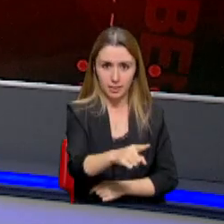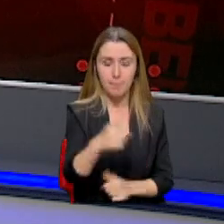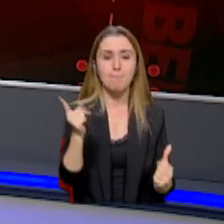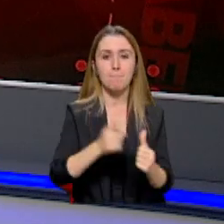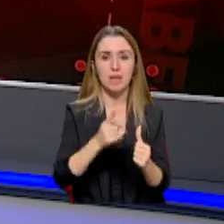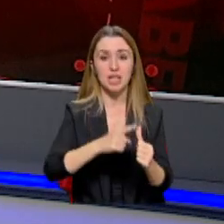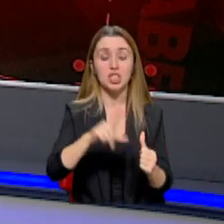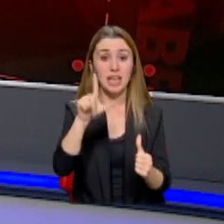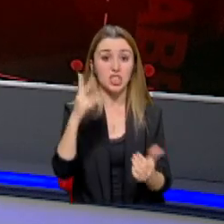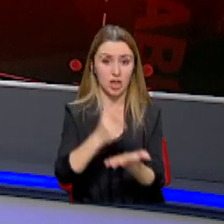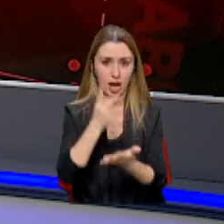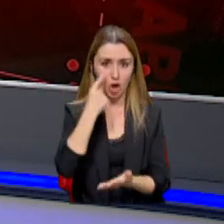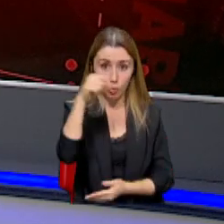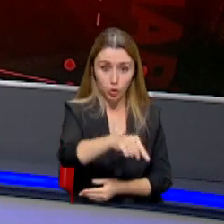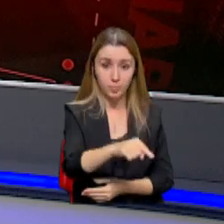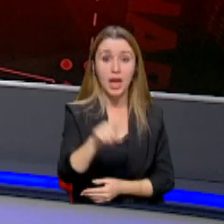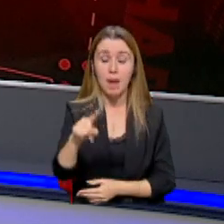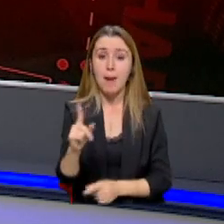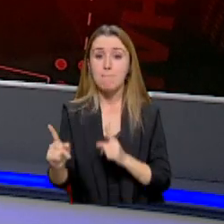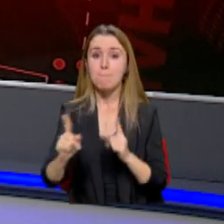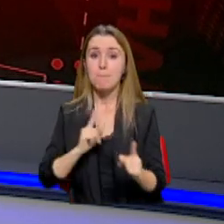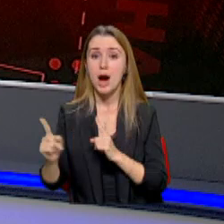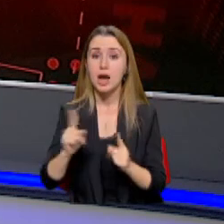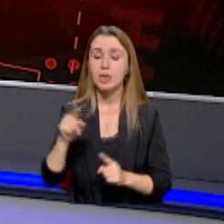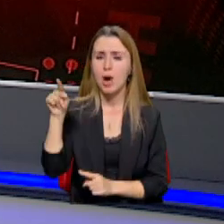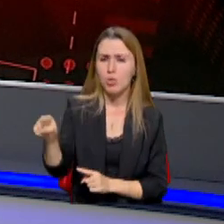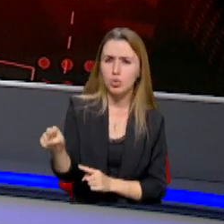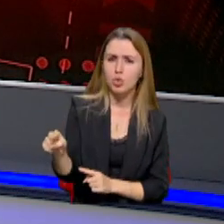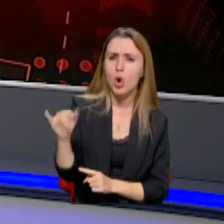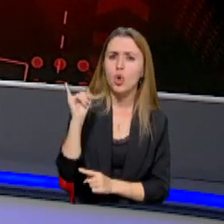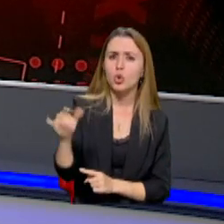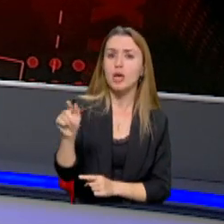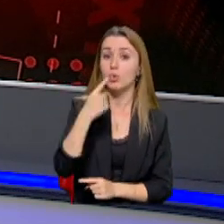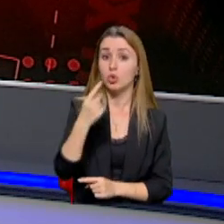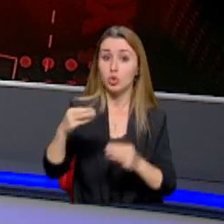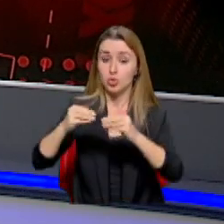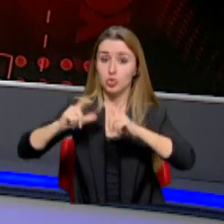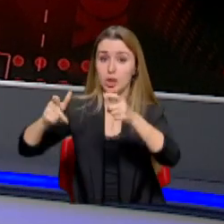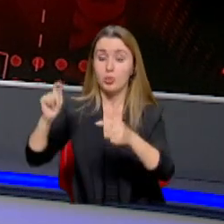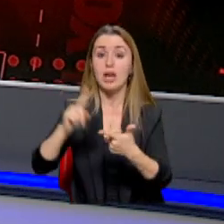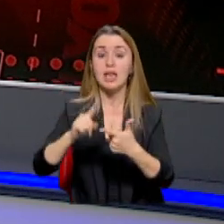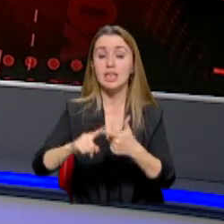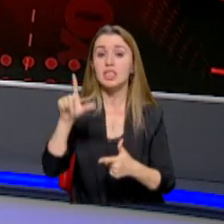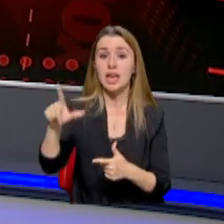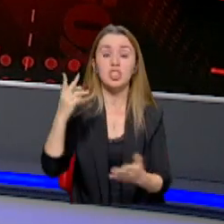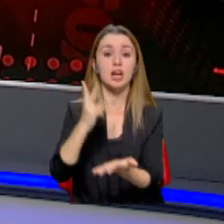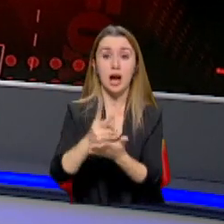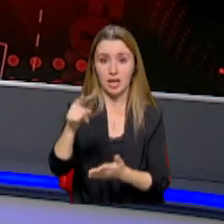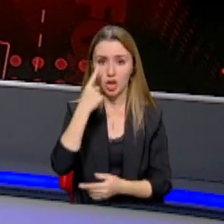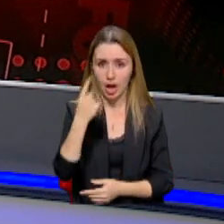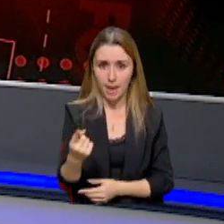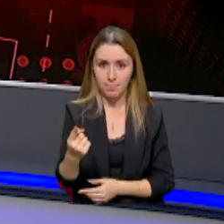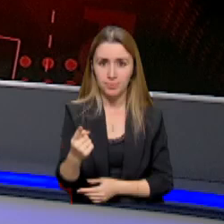birin gerekçeli kararda ama mahkemeyi bunu kötüye kullanmakla suçlamıştır ikinci gerekçeli kararında